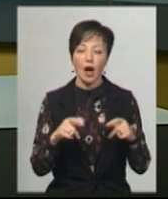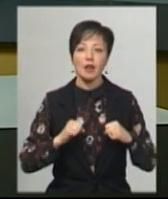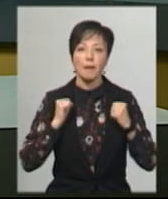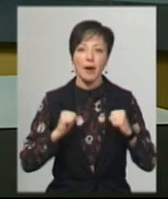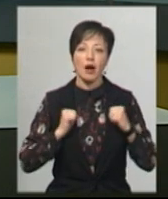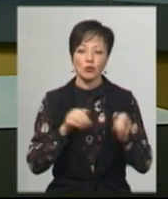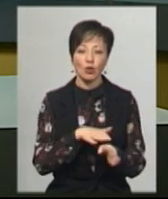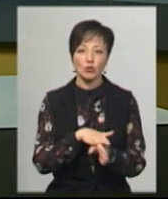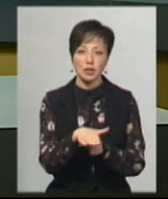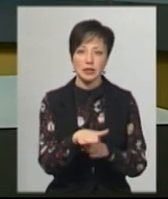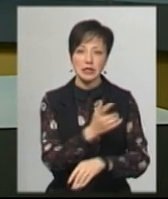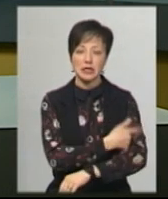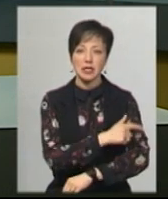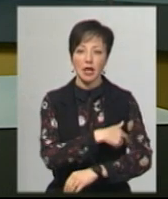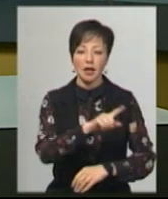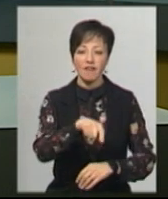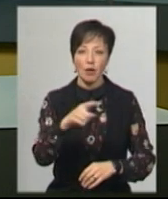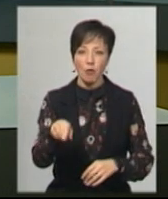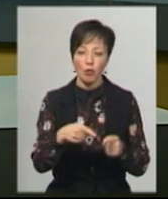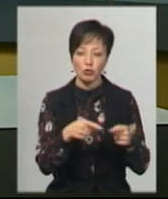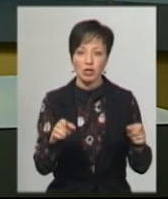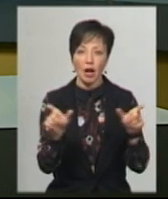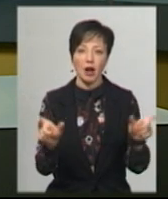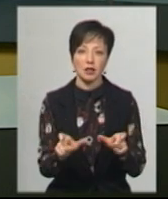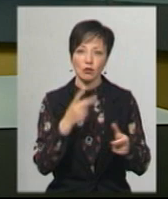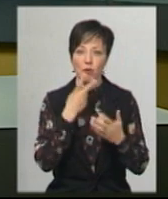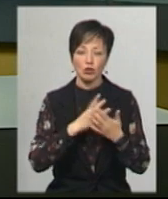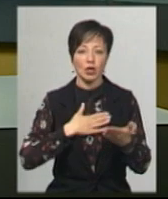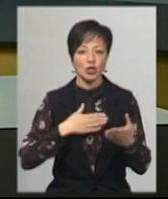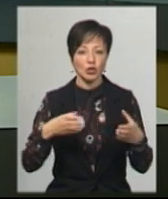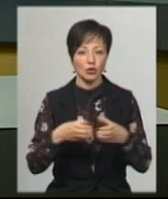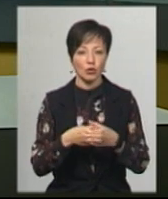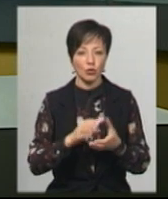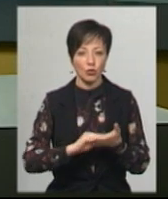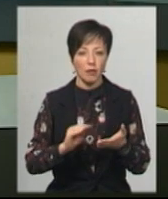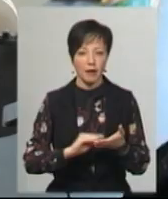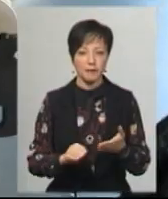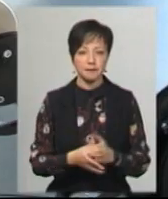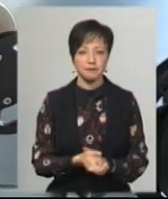намагаються дотримуватися санітарних вимог під час карантину, бачила наша знімальна група.